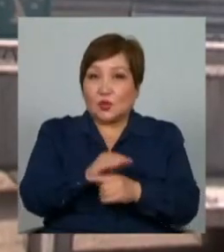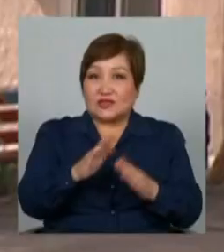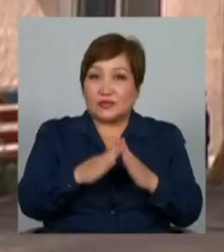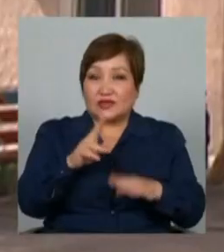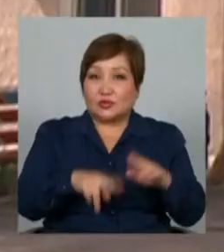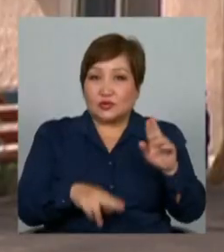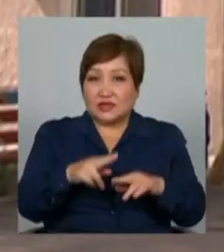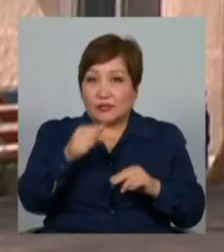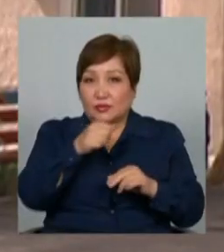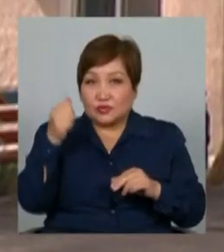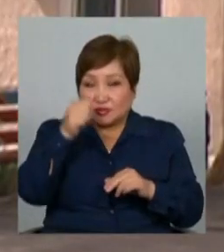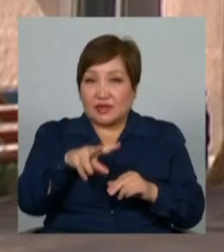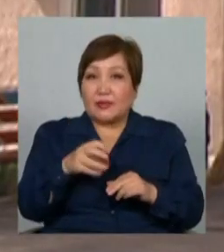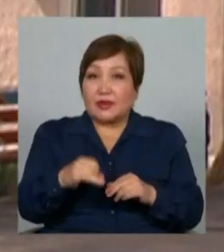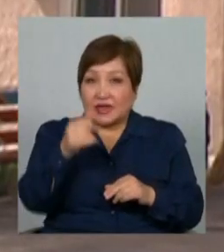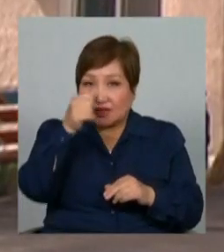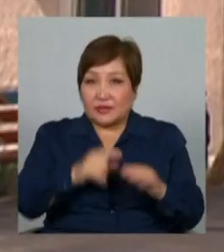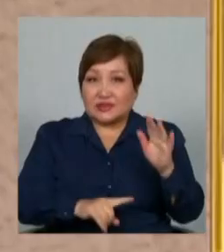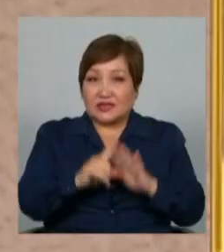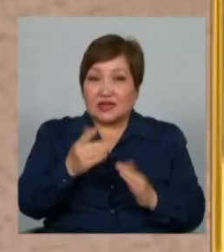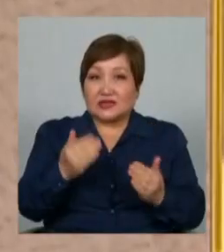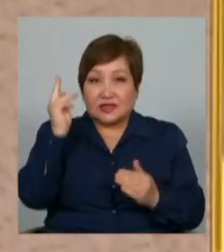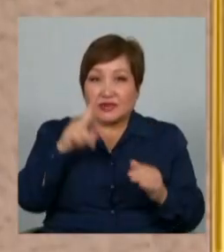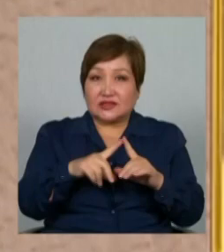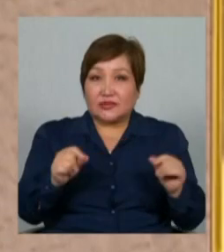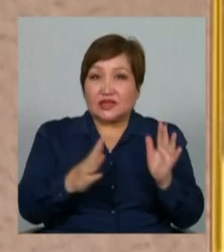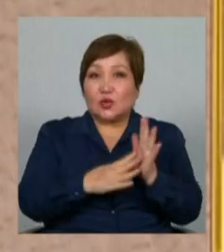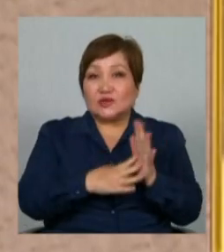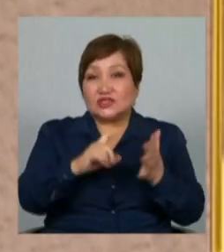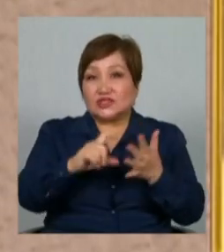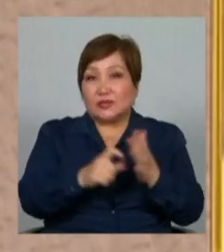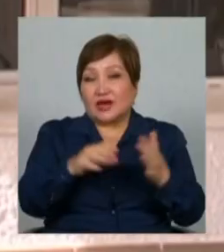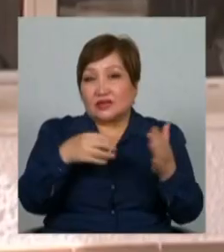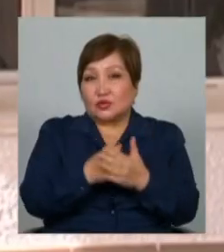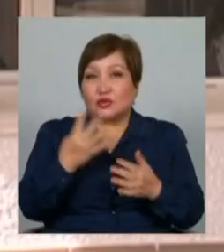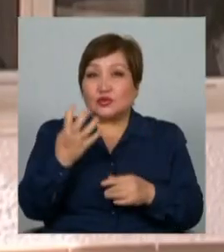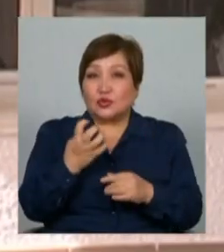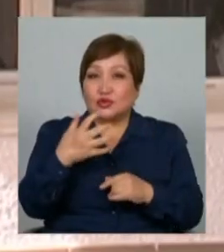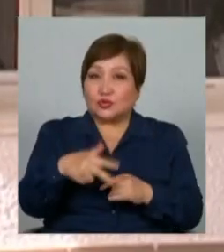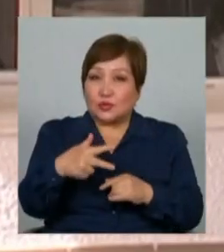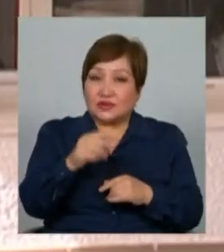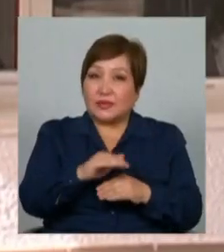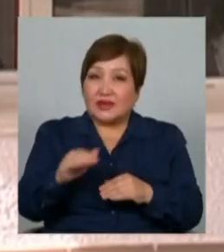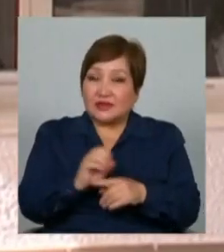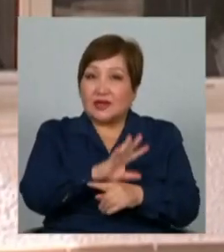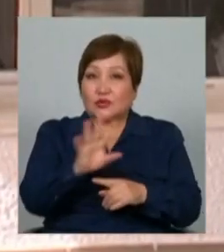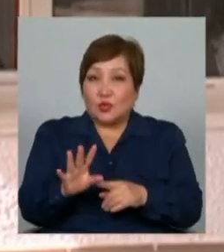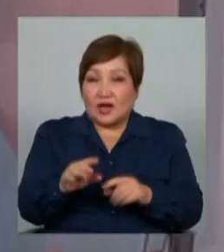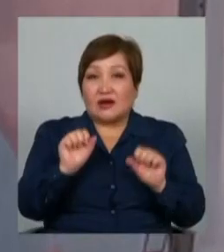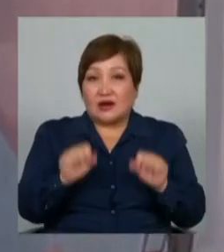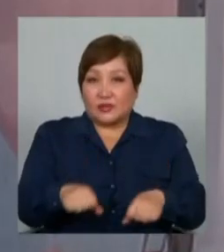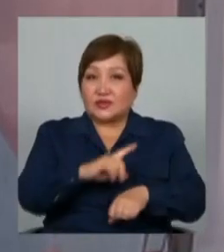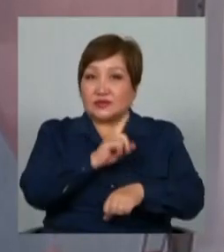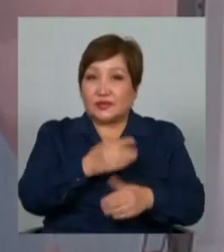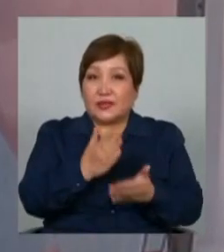құрылысы былтыр мамыр айында басталған. Қазір мектеп тек 9-шы сыныпқа дейінгі 430 баланы қамтуға қауқарлы. Ал